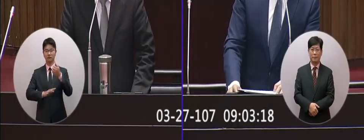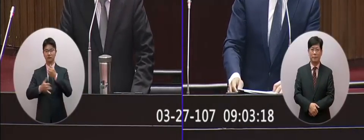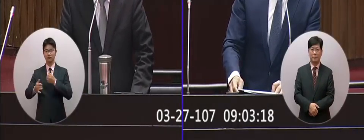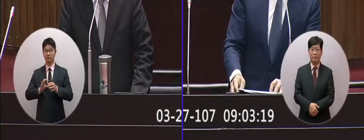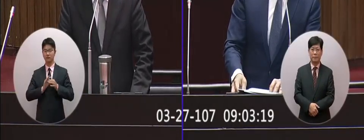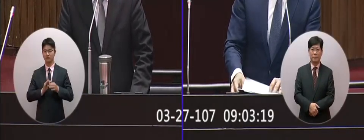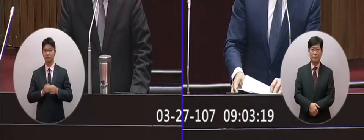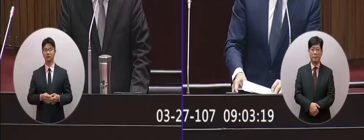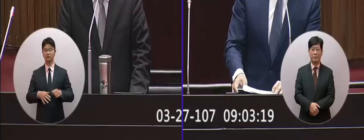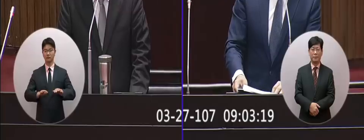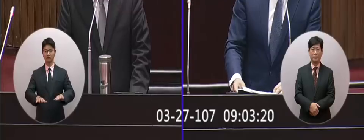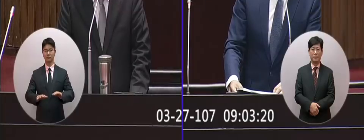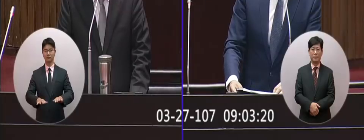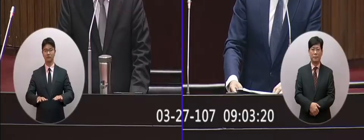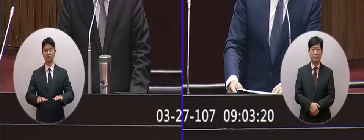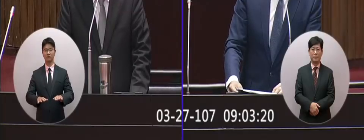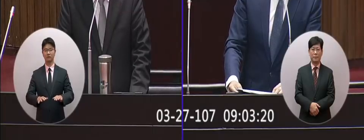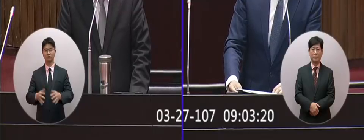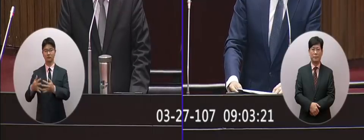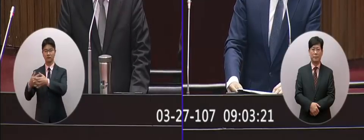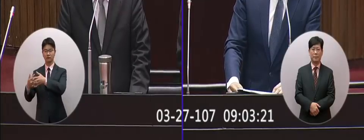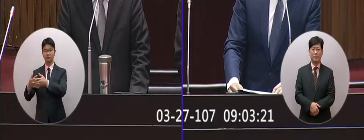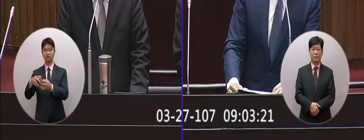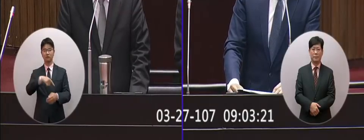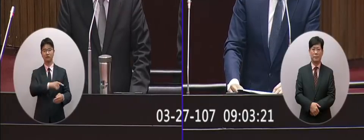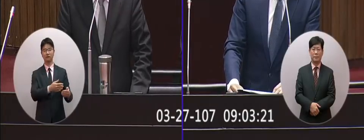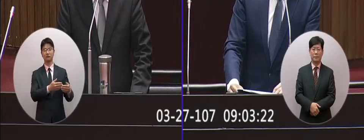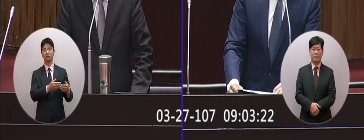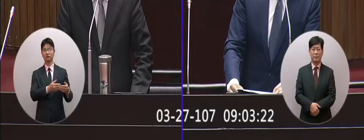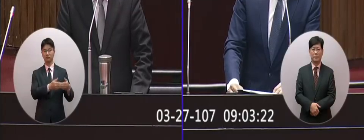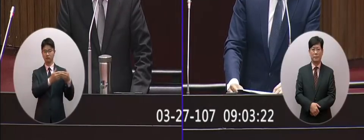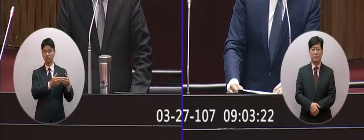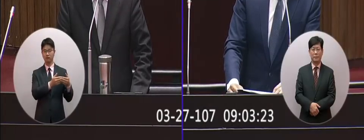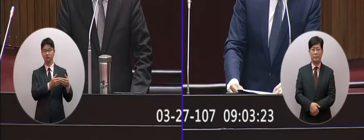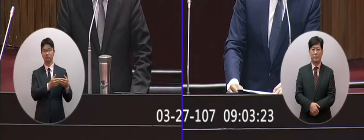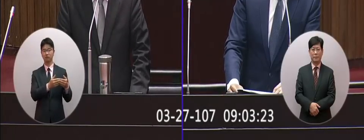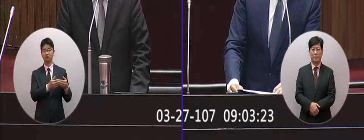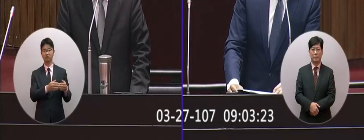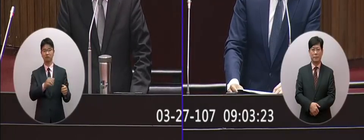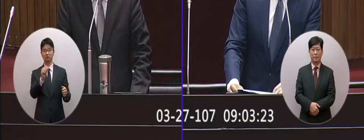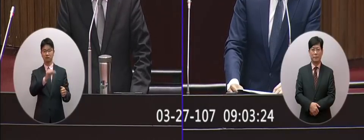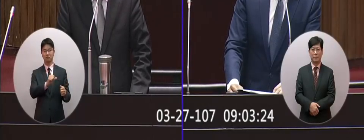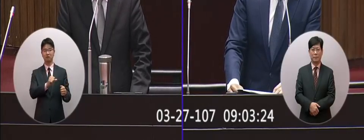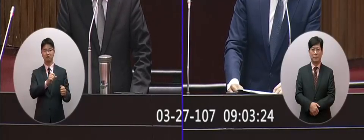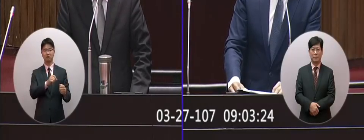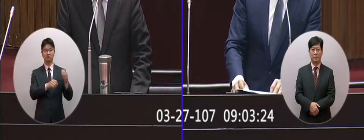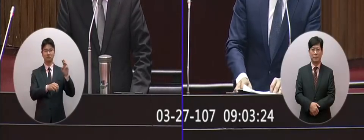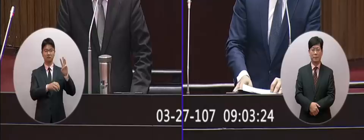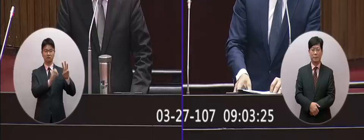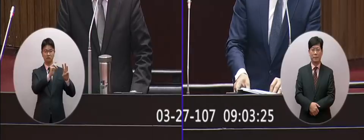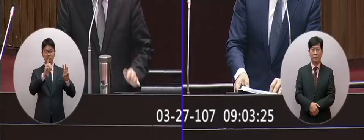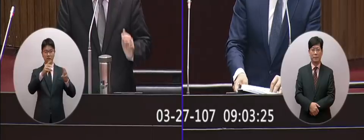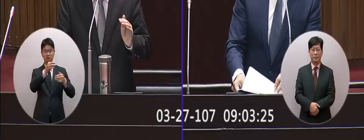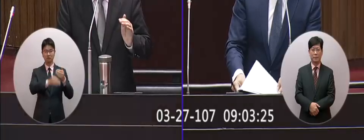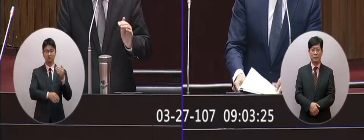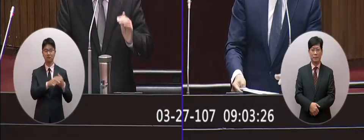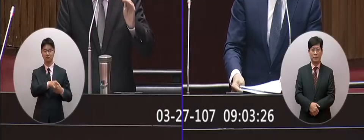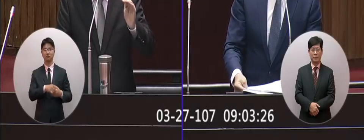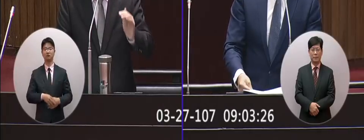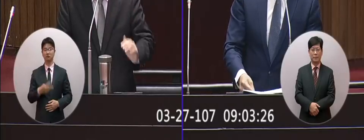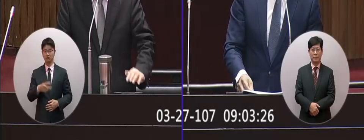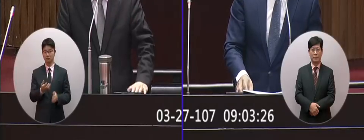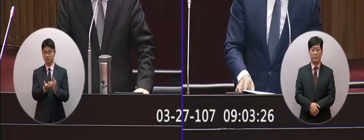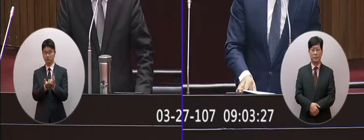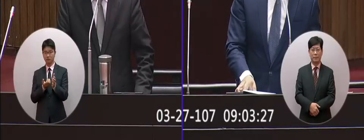心。目前美国对中国寄出这个301的这个条款，那另外在